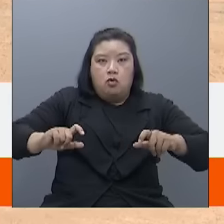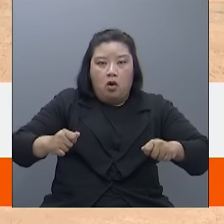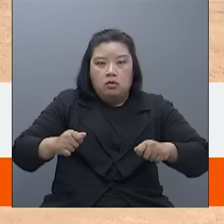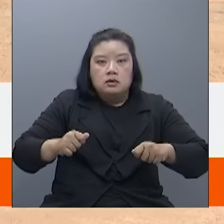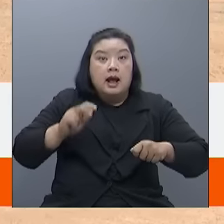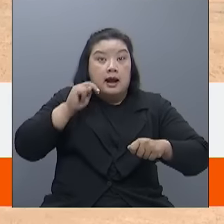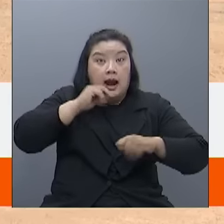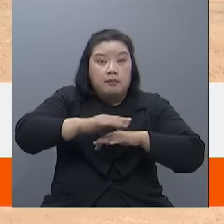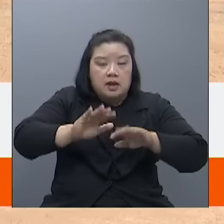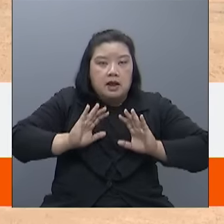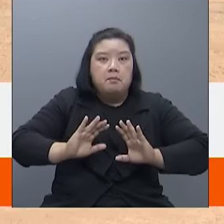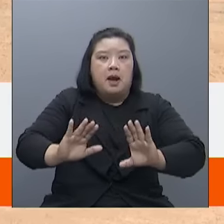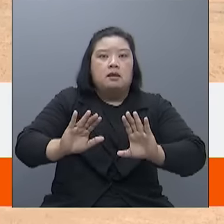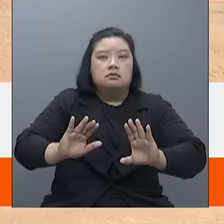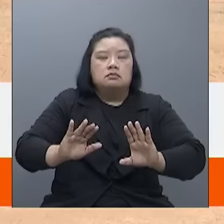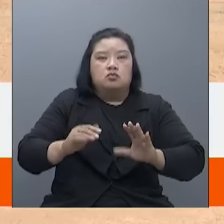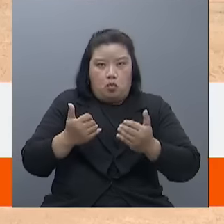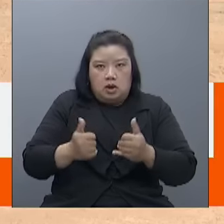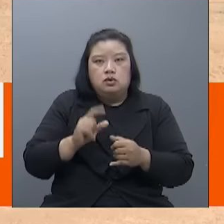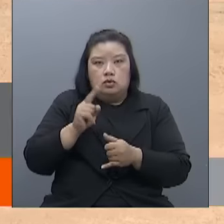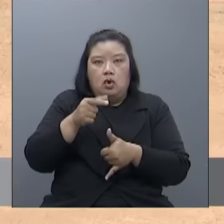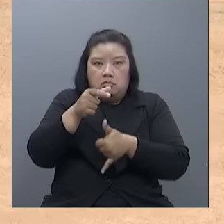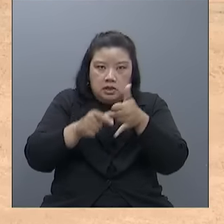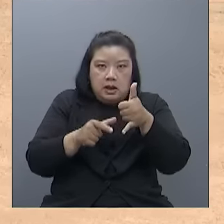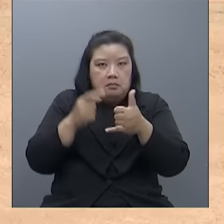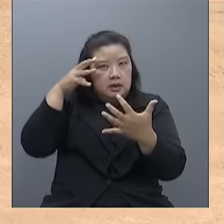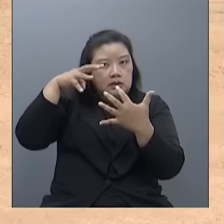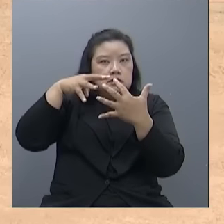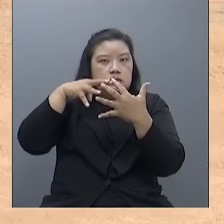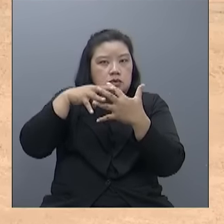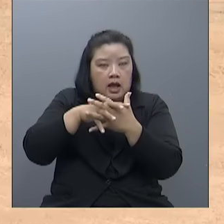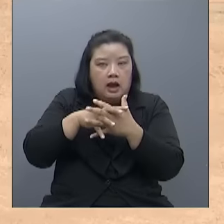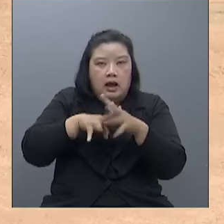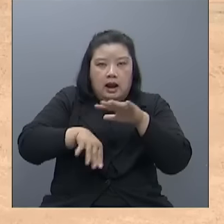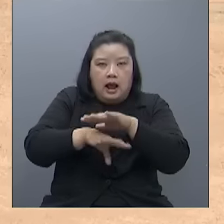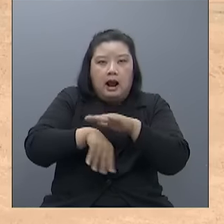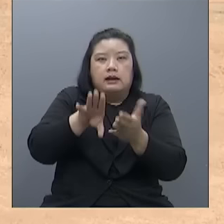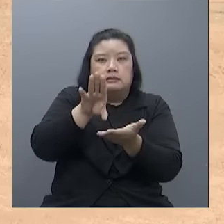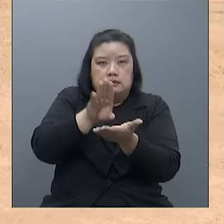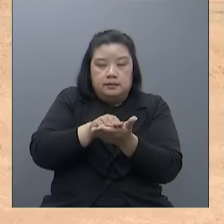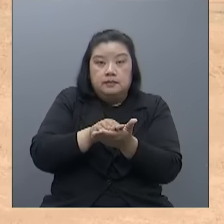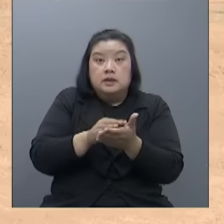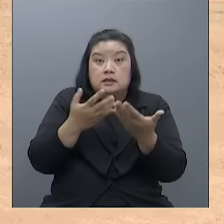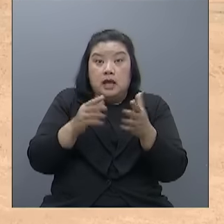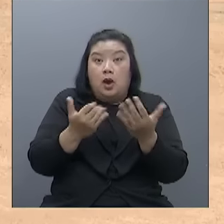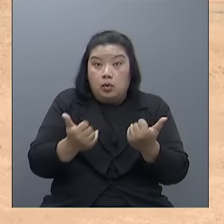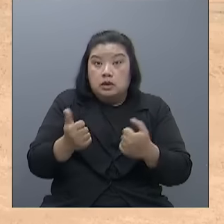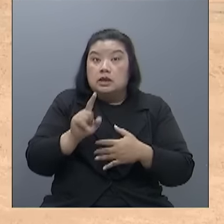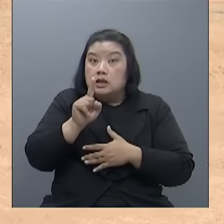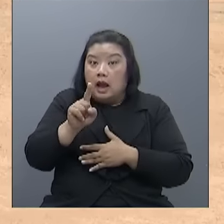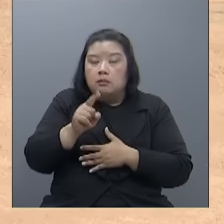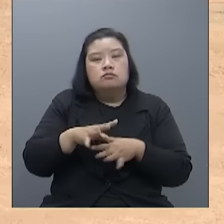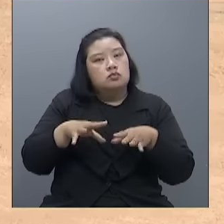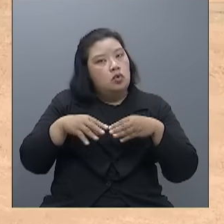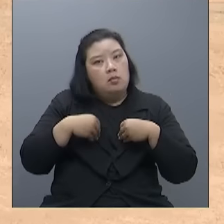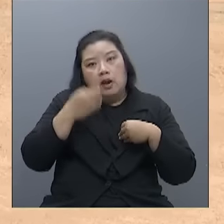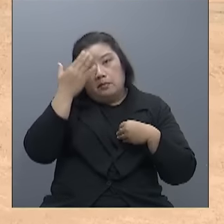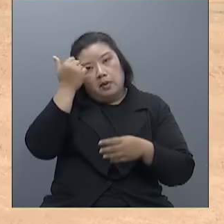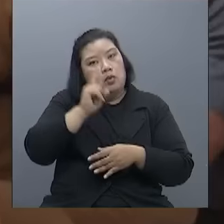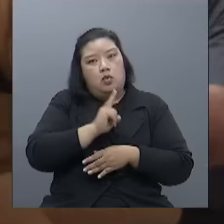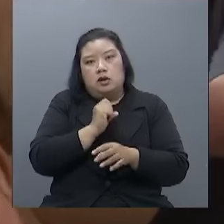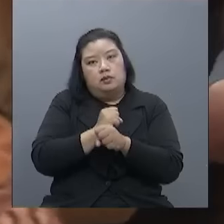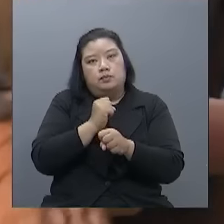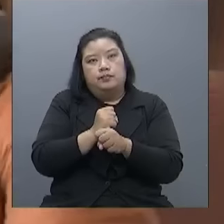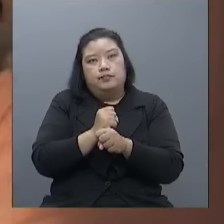อประเมินอาการทางจิตค่ะประกอบสำนวนคดีขณะที่เบื้องต้นนะคะผู้ต้องหาก็รับสารภาพว่ากระทำการเพียงคนเดียวค่ะ